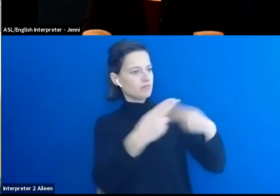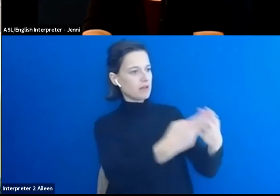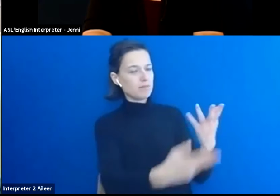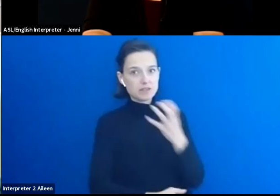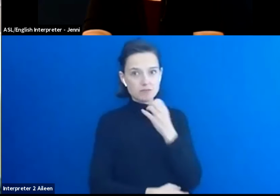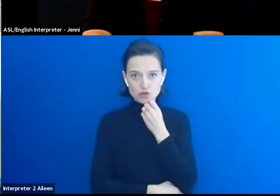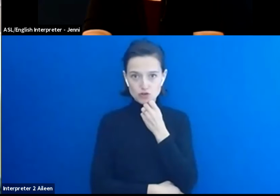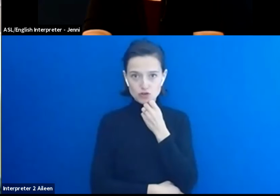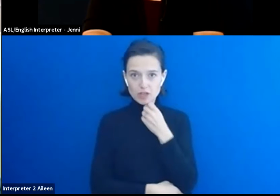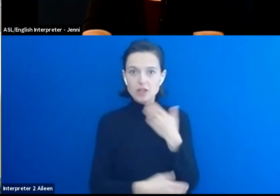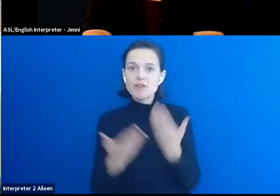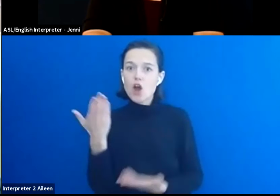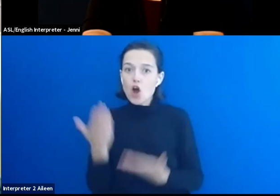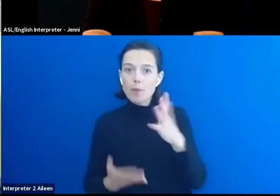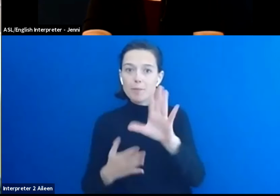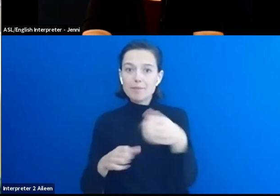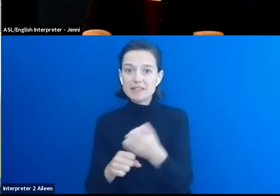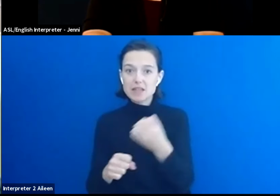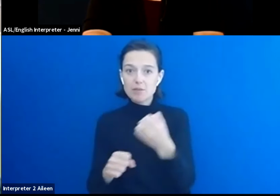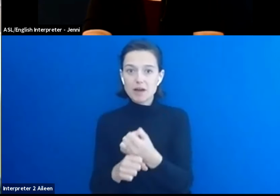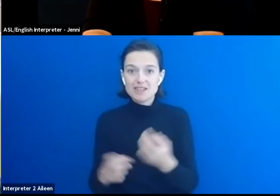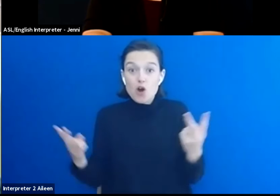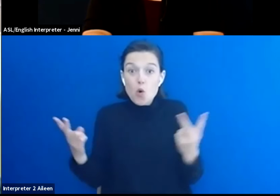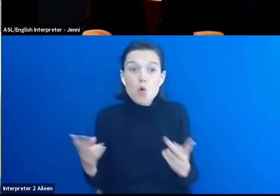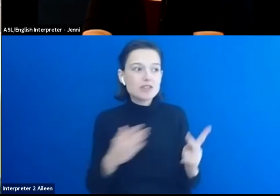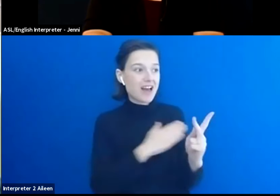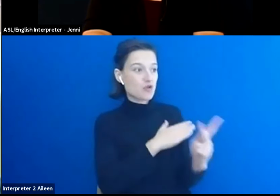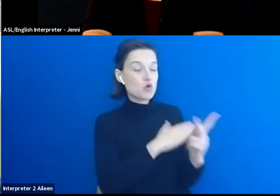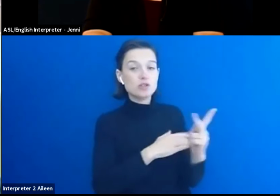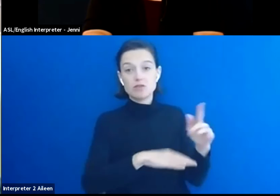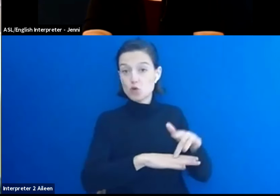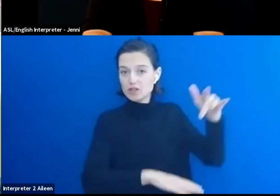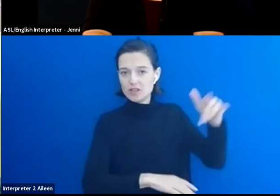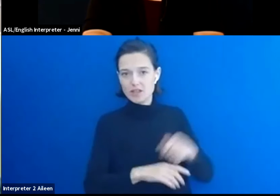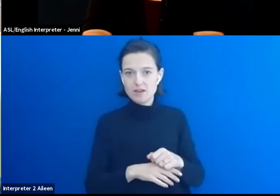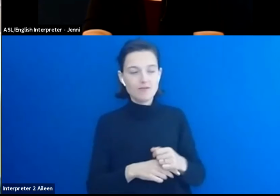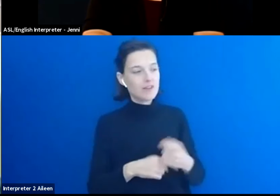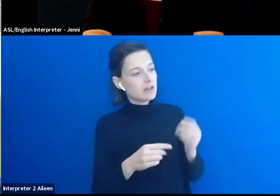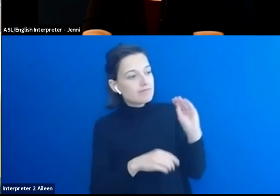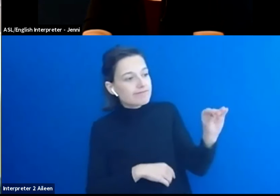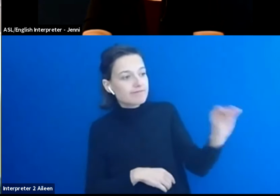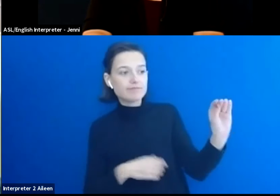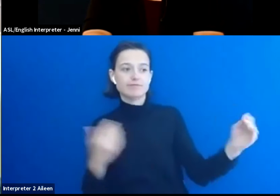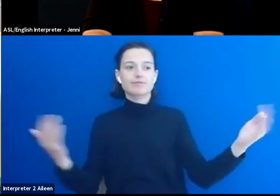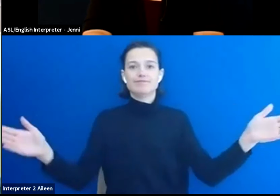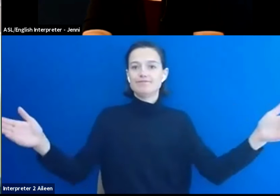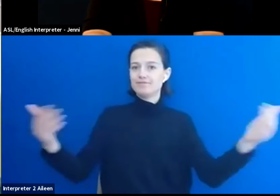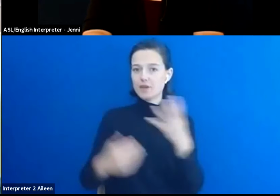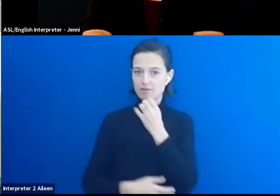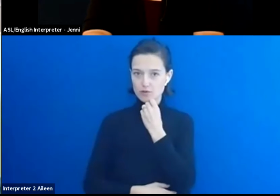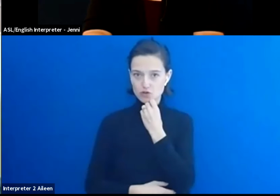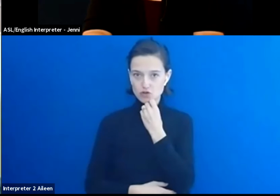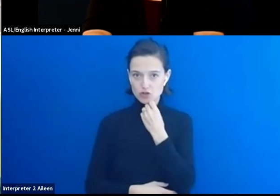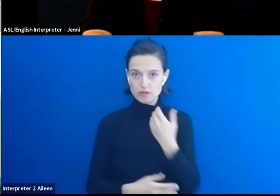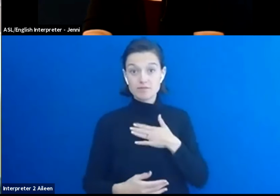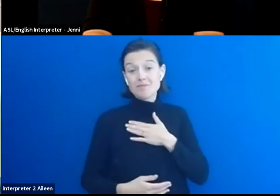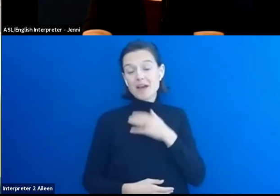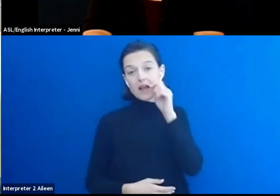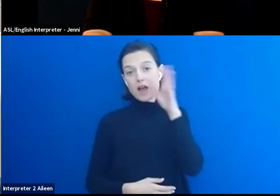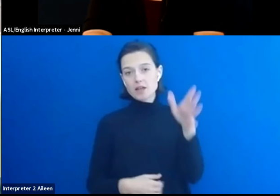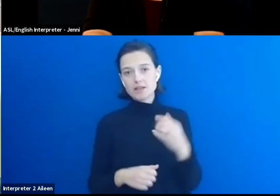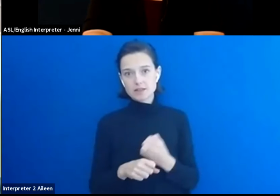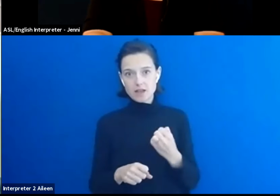Mitarbeiterinnen als auch als Kundinnen ansprechen. Und das ist das, was wir in unserer täglichen Arbeit machen. Also wir versuchen, so viel